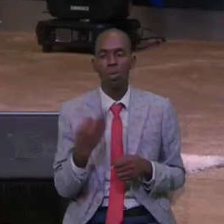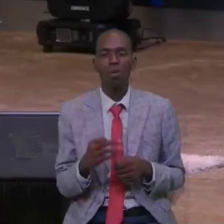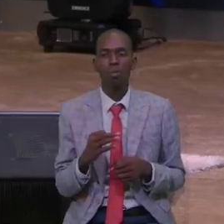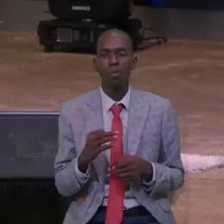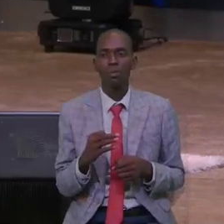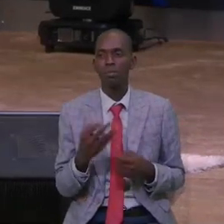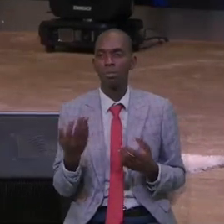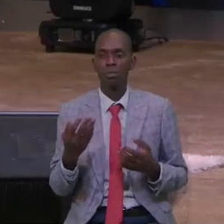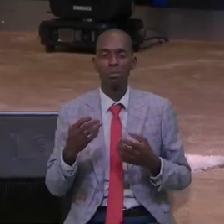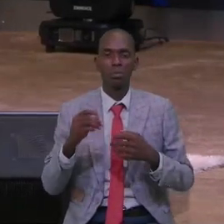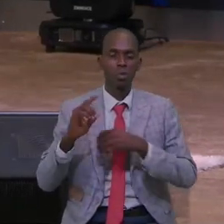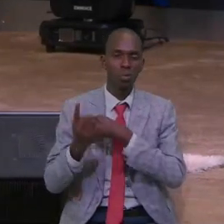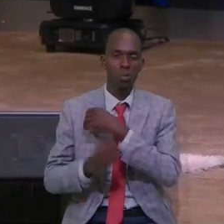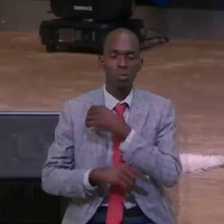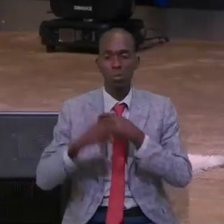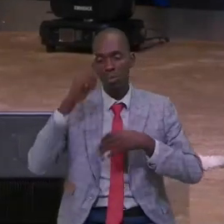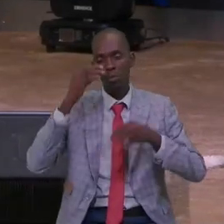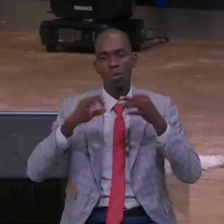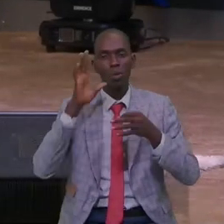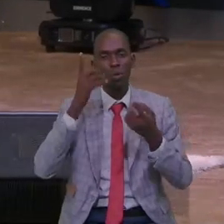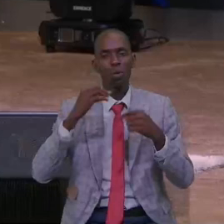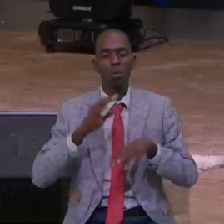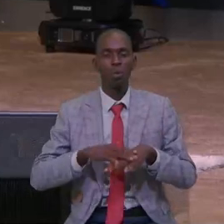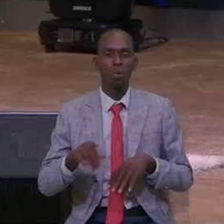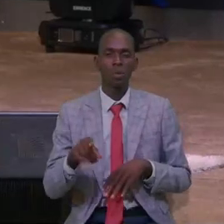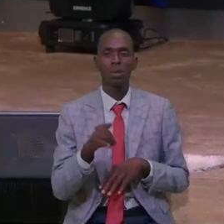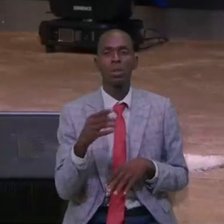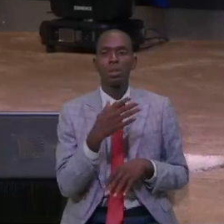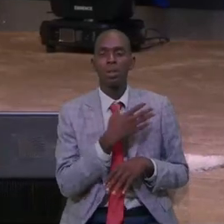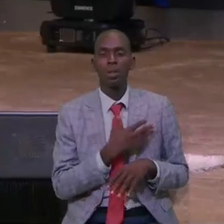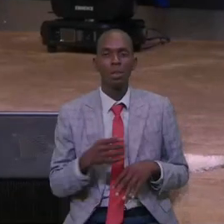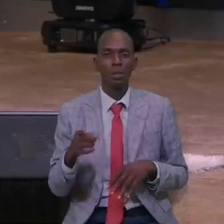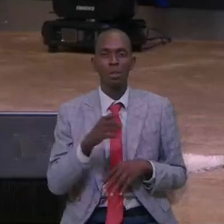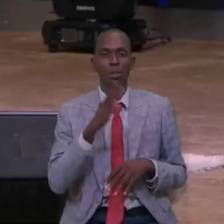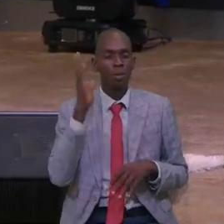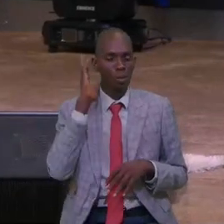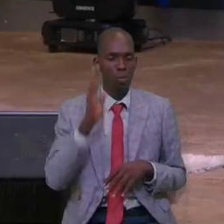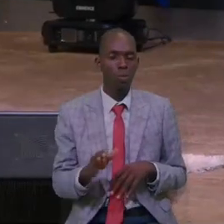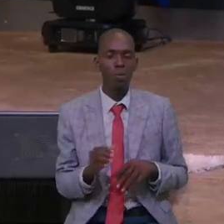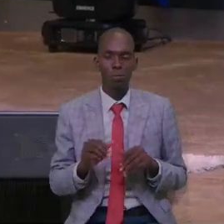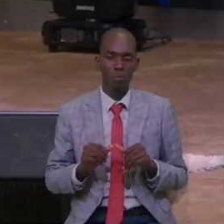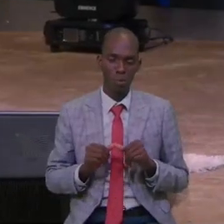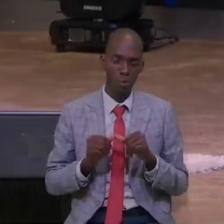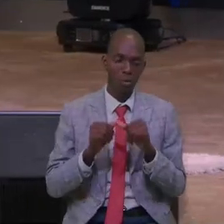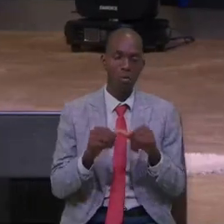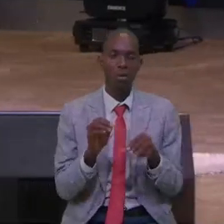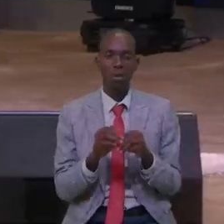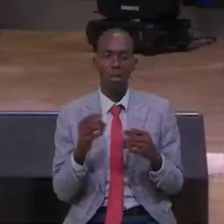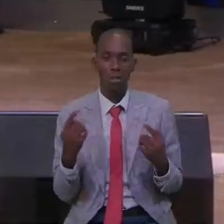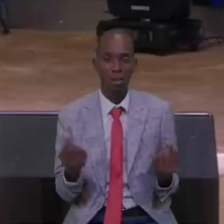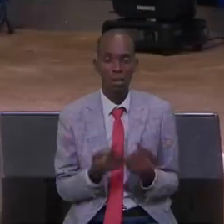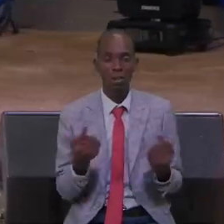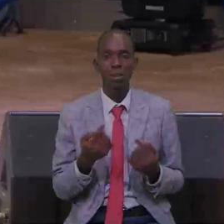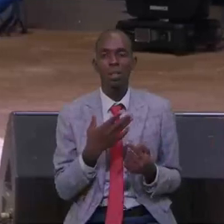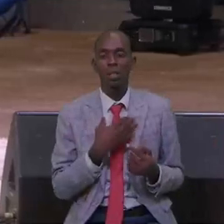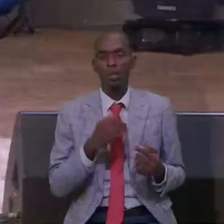rejeté l'amour de Dieu et sont restés anarchiques dans leur style de vie, le jour